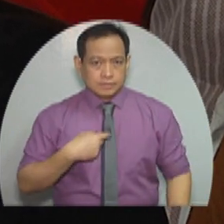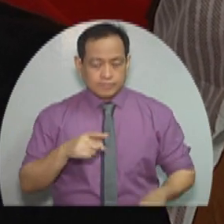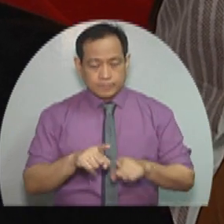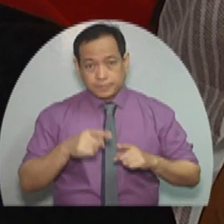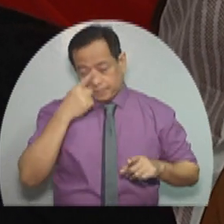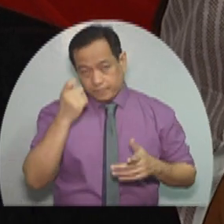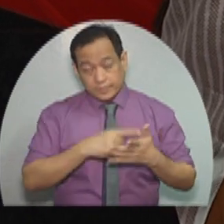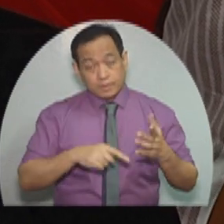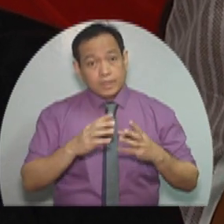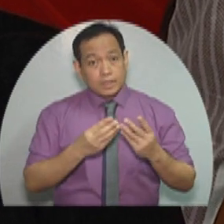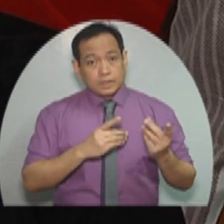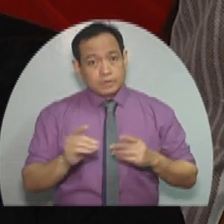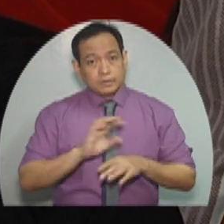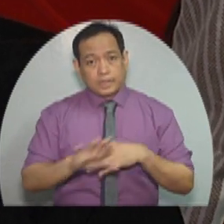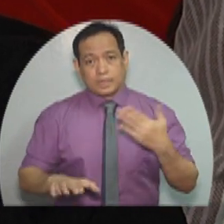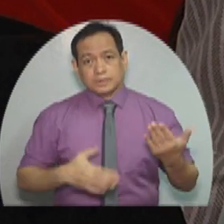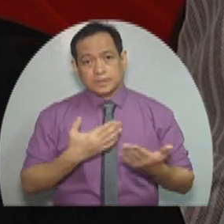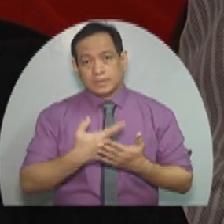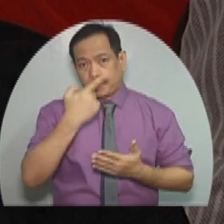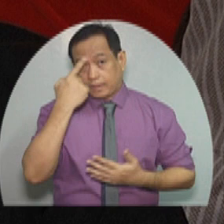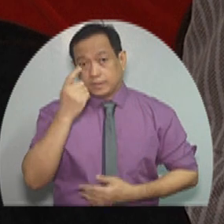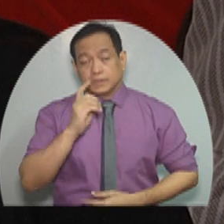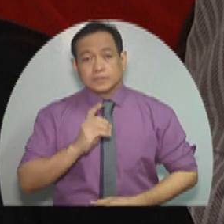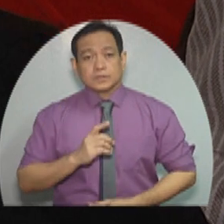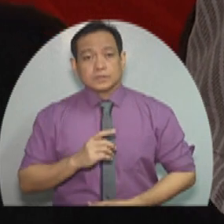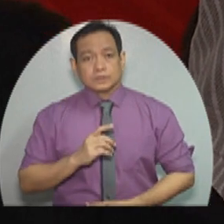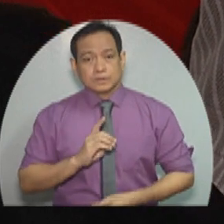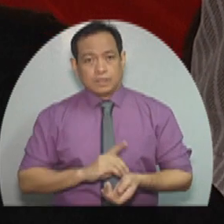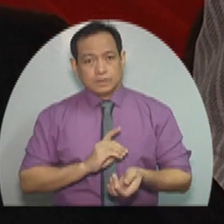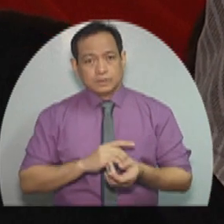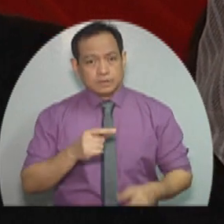Kaya nga po ginagawa ko po ang lahat talaga. Kasi sabi ng doktor,